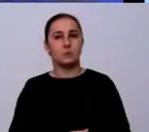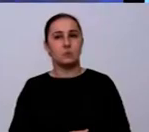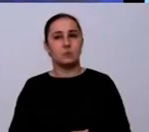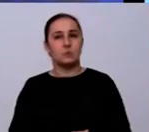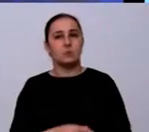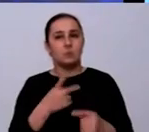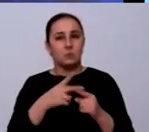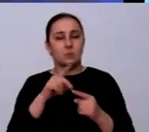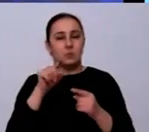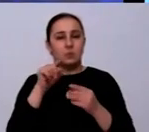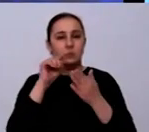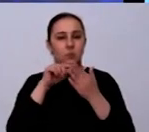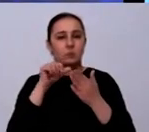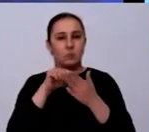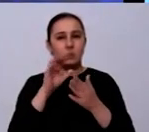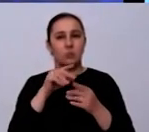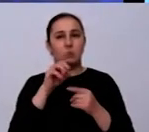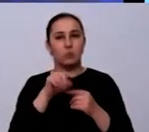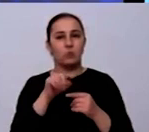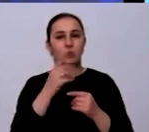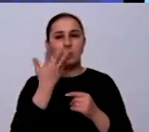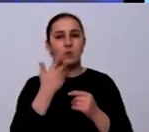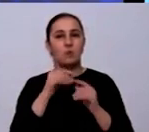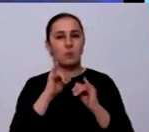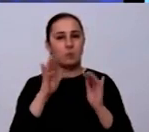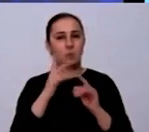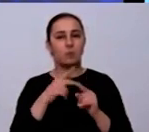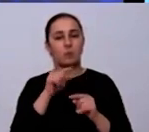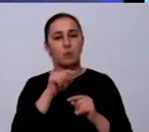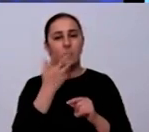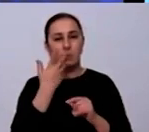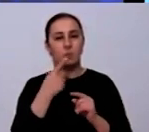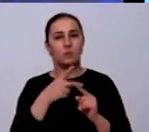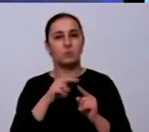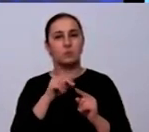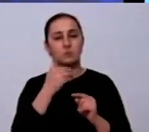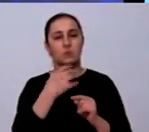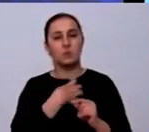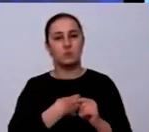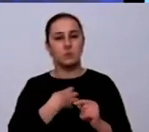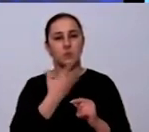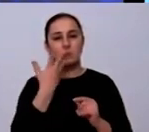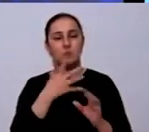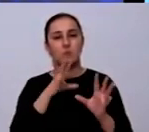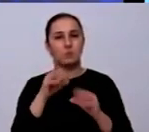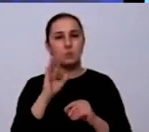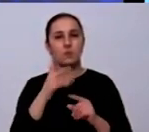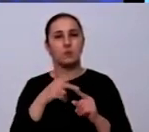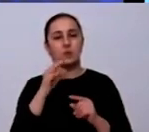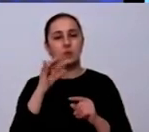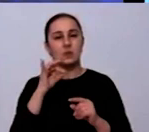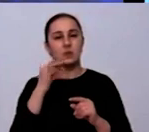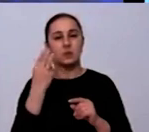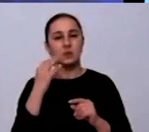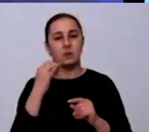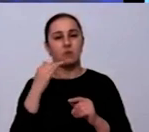Demak, buni ustiga bossangiz, bu yerda rang paydo bo'ladi va shu rangga biz, demak, asosiy rangga o'tkazib oldik va shift